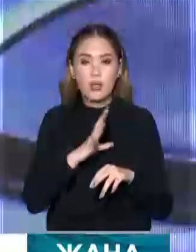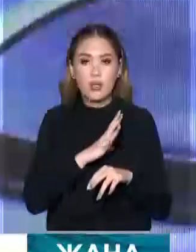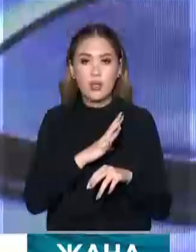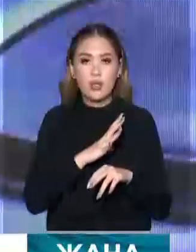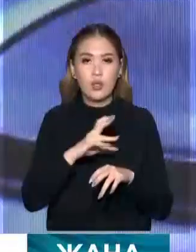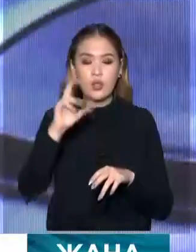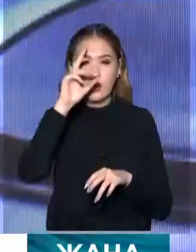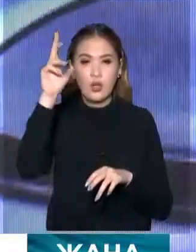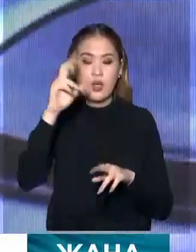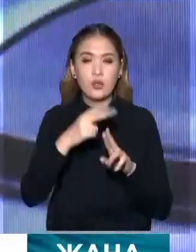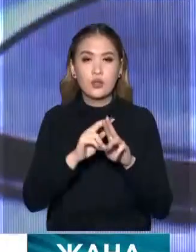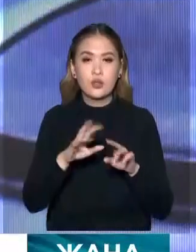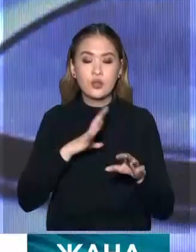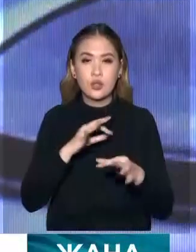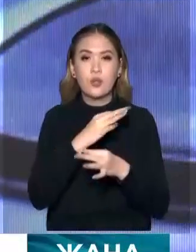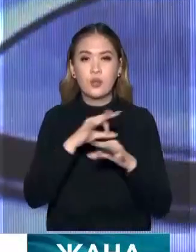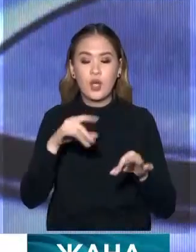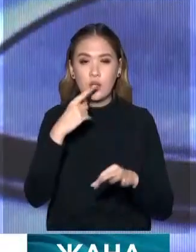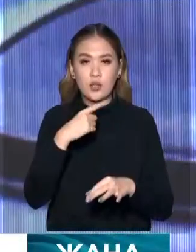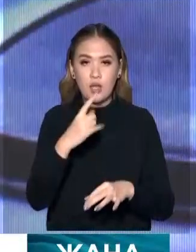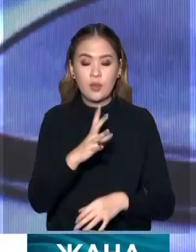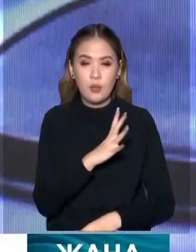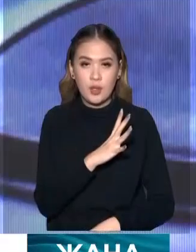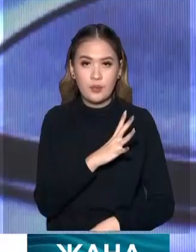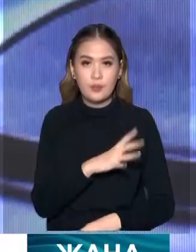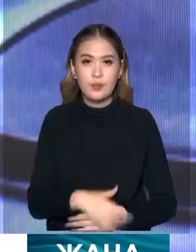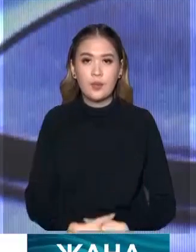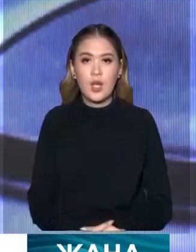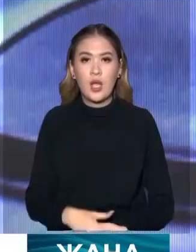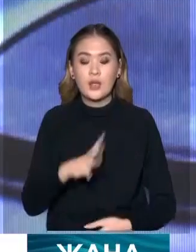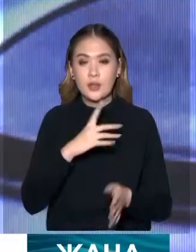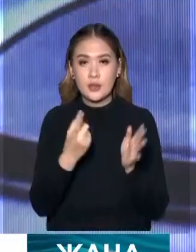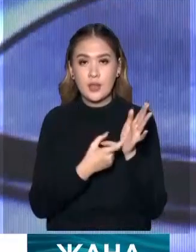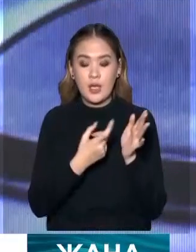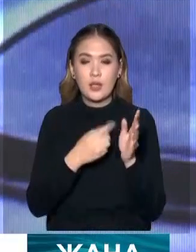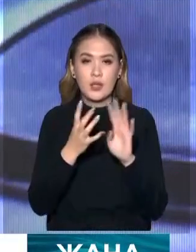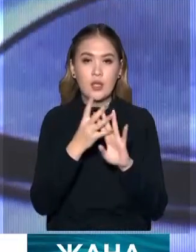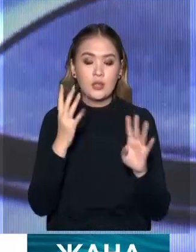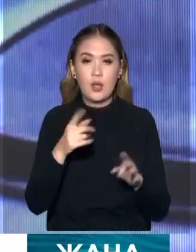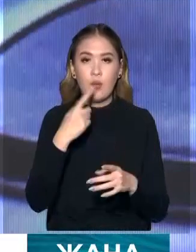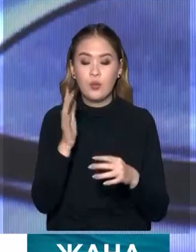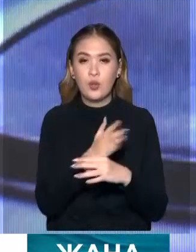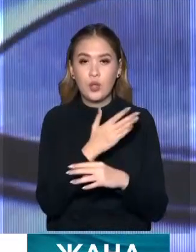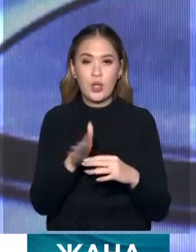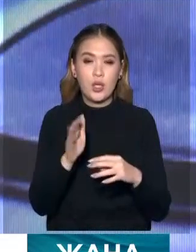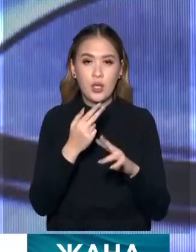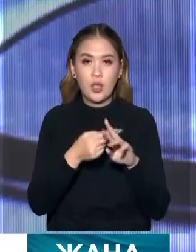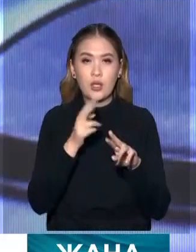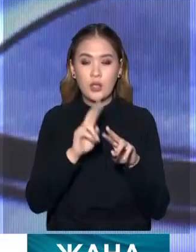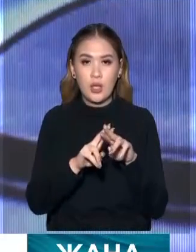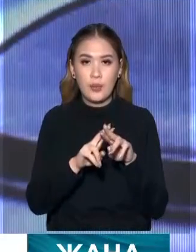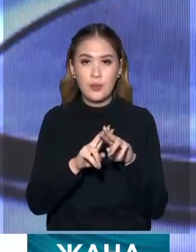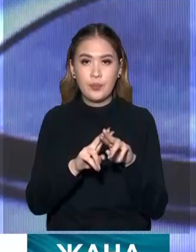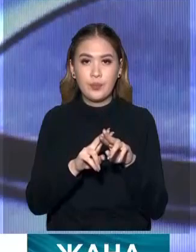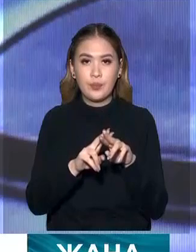соттың үкімі шығып қойған адамдар туралы айтып тұрмын. Ал тергеу сатысы ол бөлек. Ол бөлек. Мен тергеу